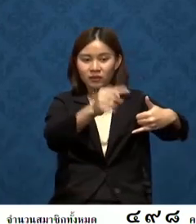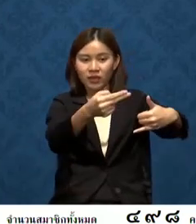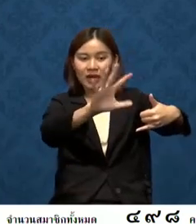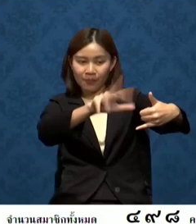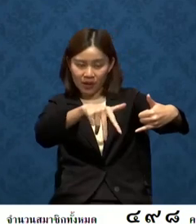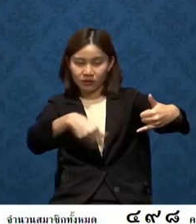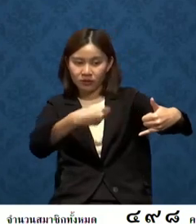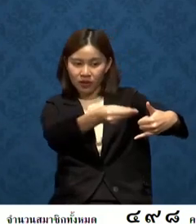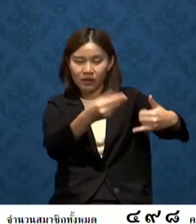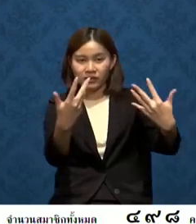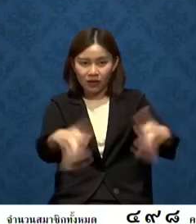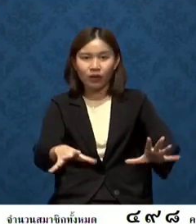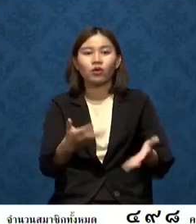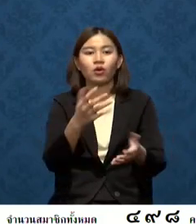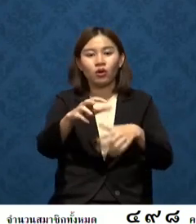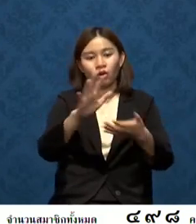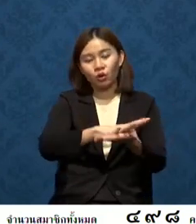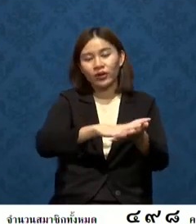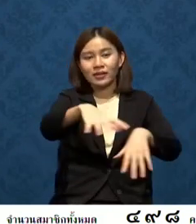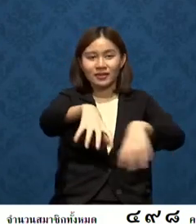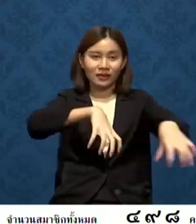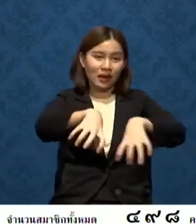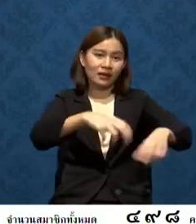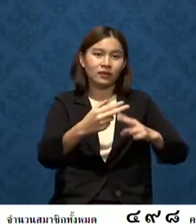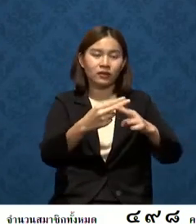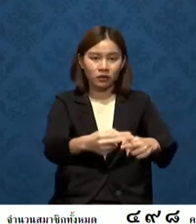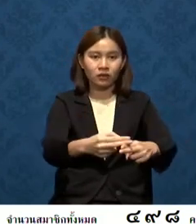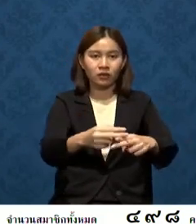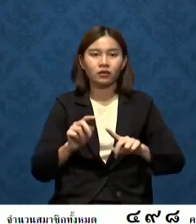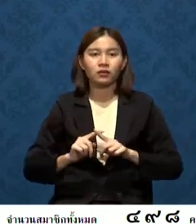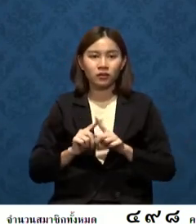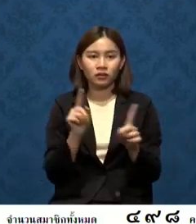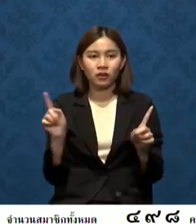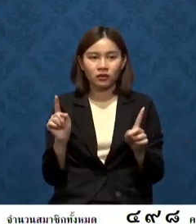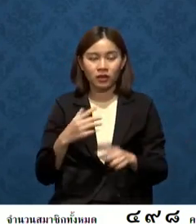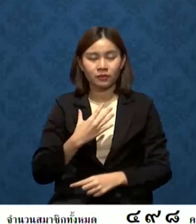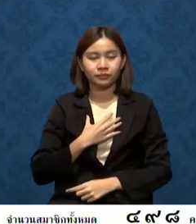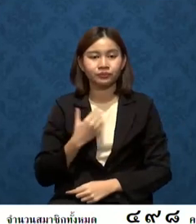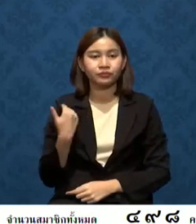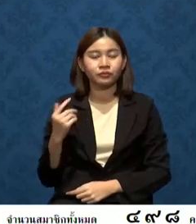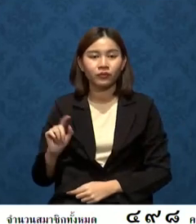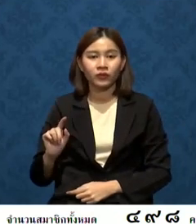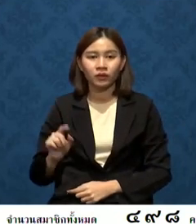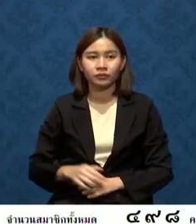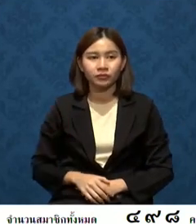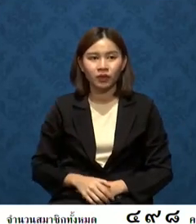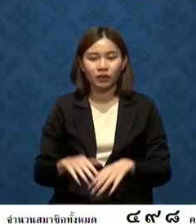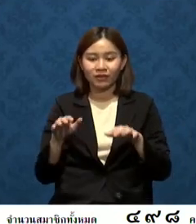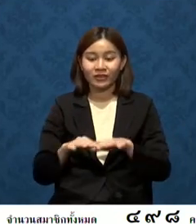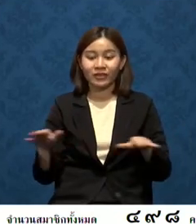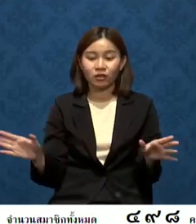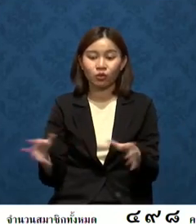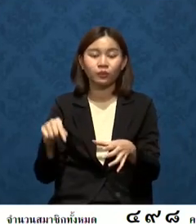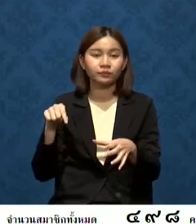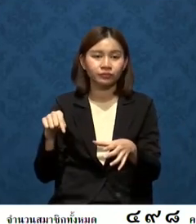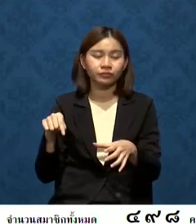โรงเรียนไปจัดการแต่เราก็พบว่ามีเด็กจำนวนมาก